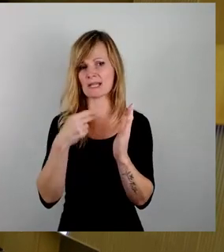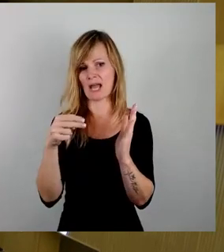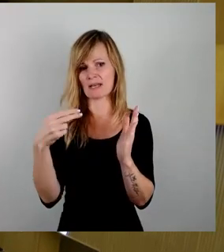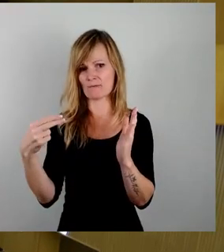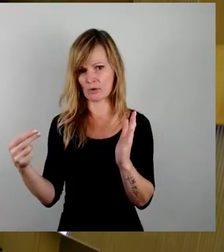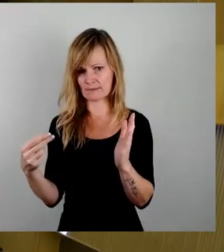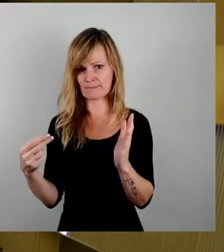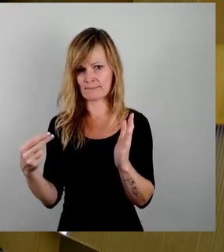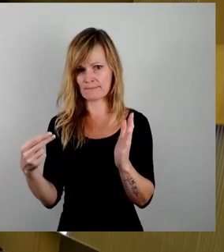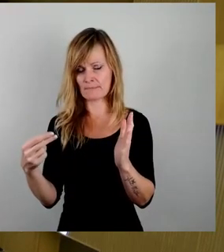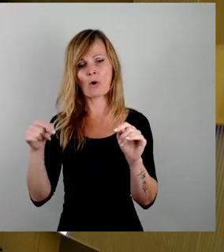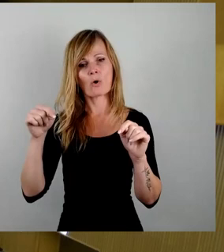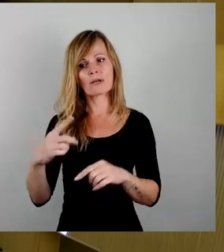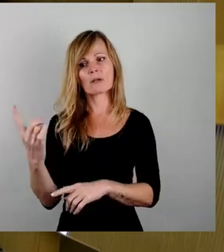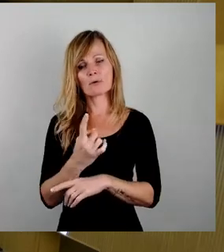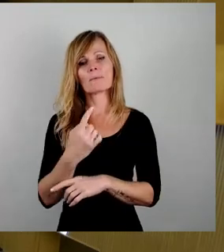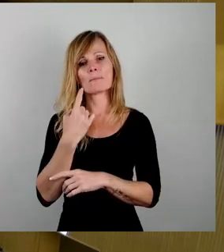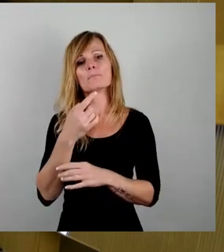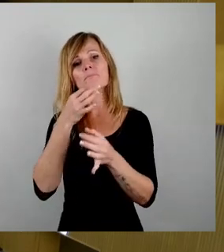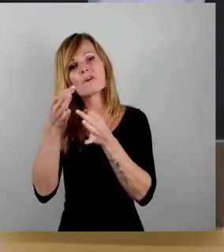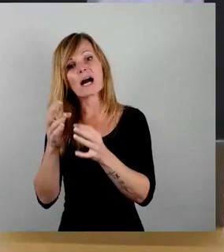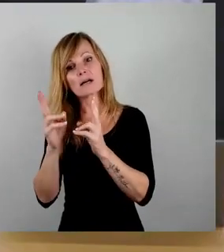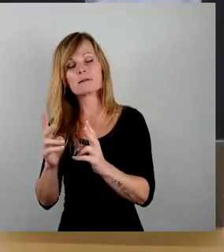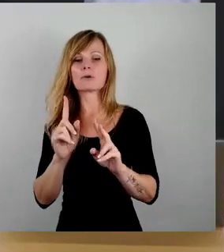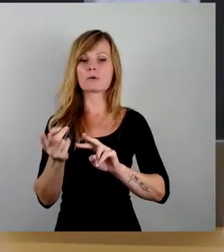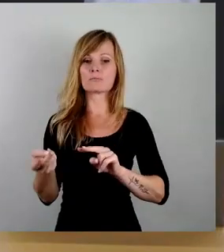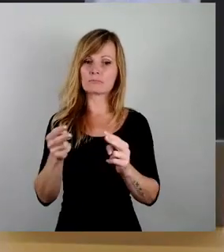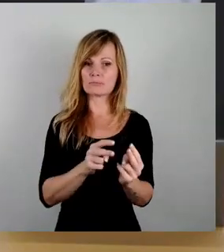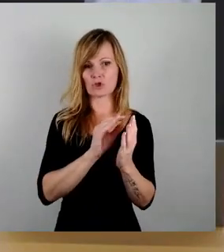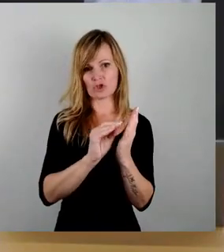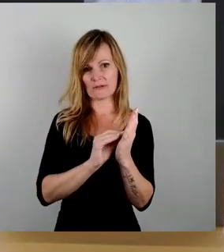mündlich gestellt worden sind und sind natürlich dann im Ratsinformationssystem für alle abrufbar.